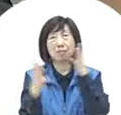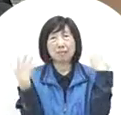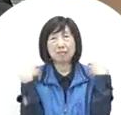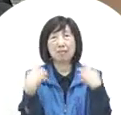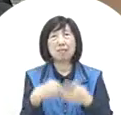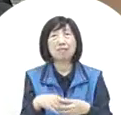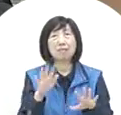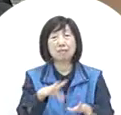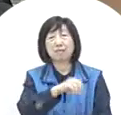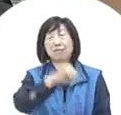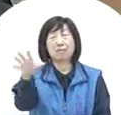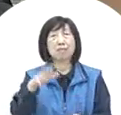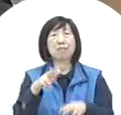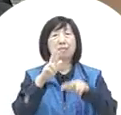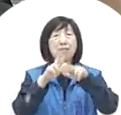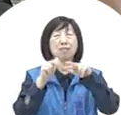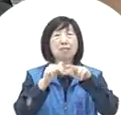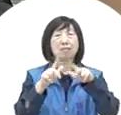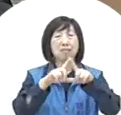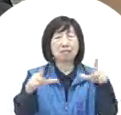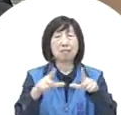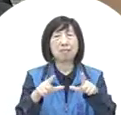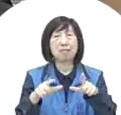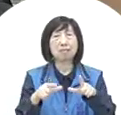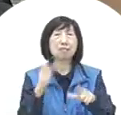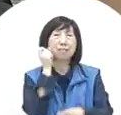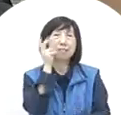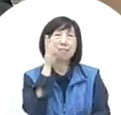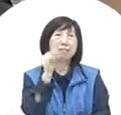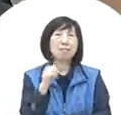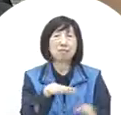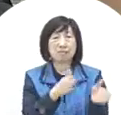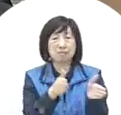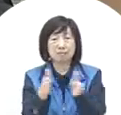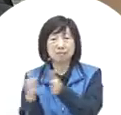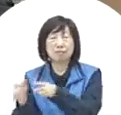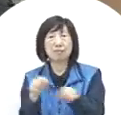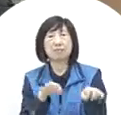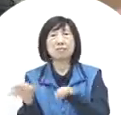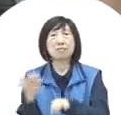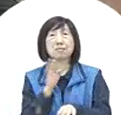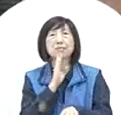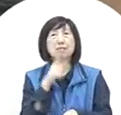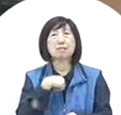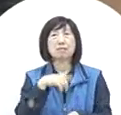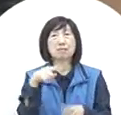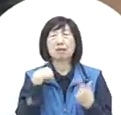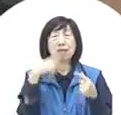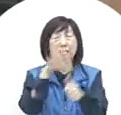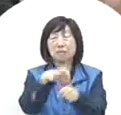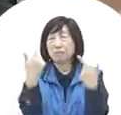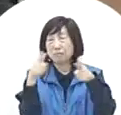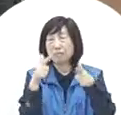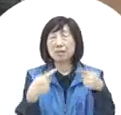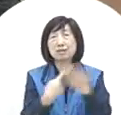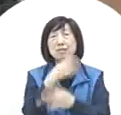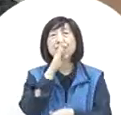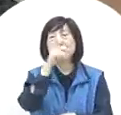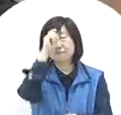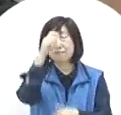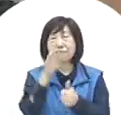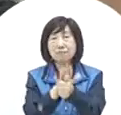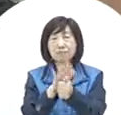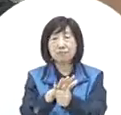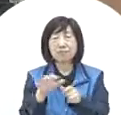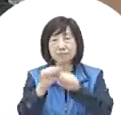现在到刑大，刑大到现在好几个月没破案。我跟你们讲情形是怎样，这一件是最扯的事情，市长回去查。我今天没有骂你，我希望你把它处理好。被